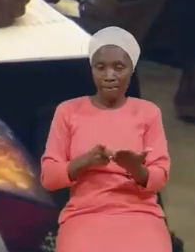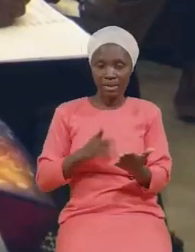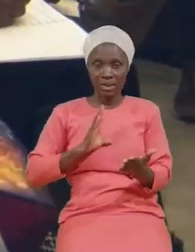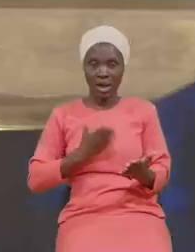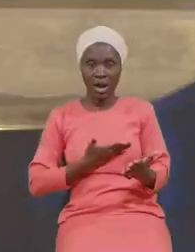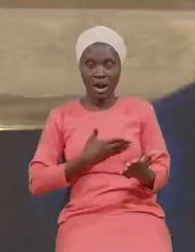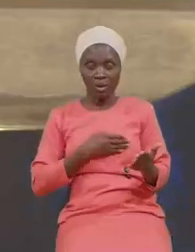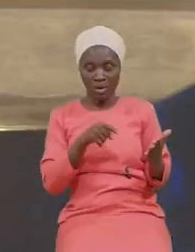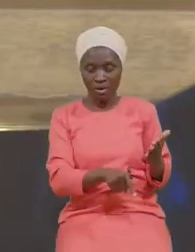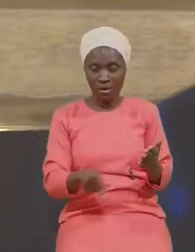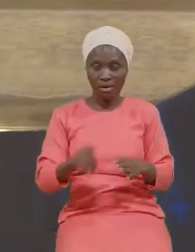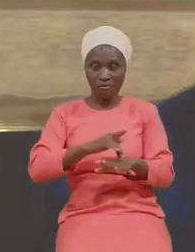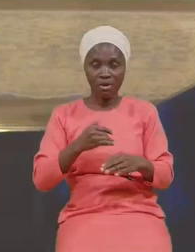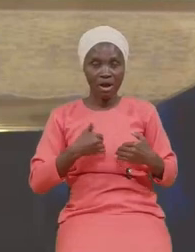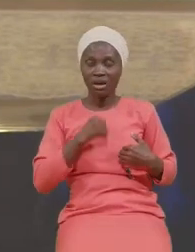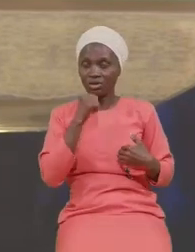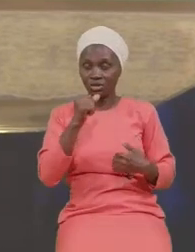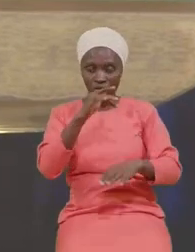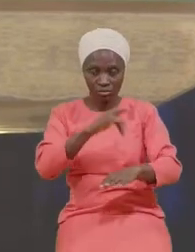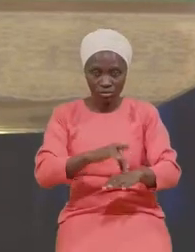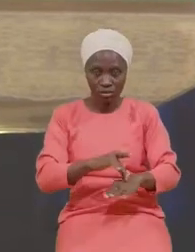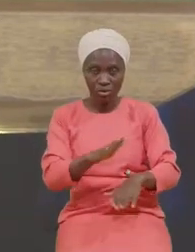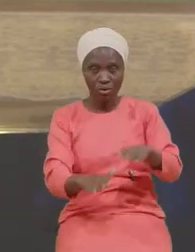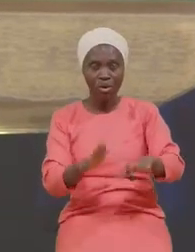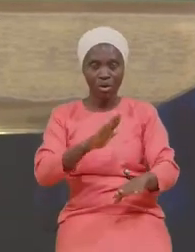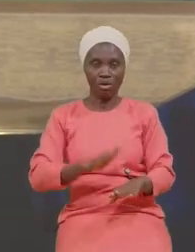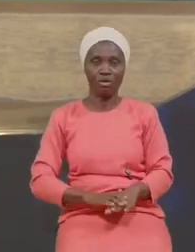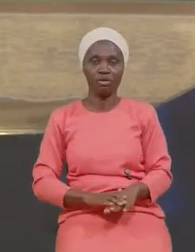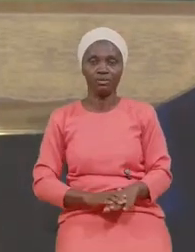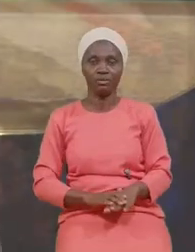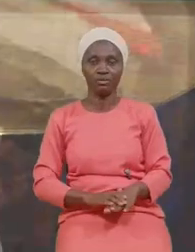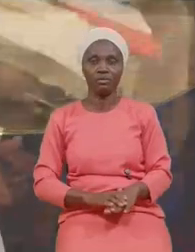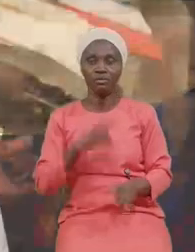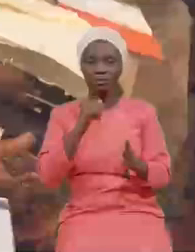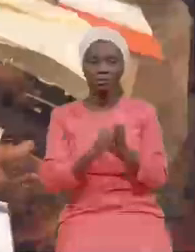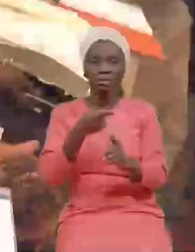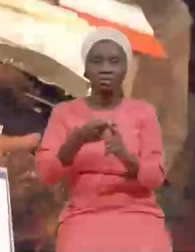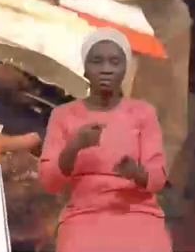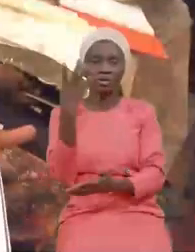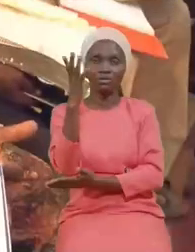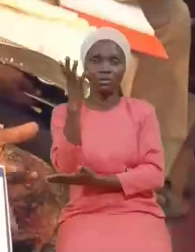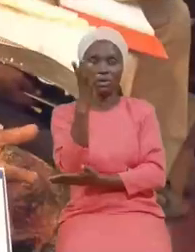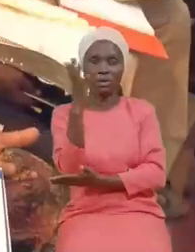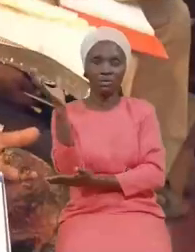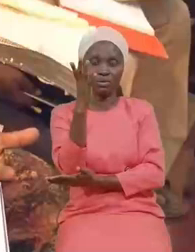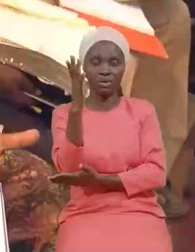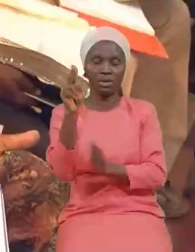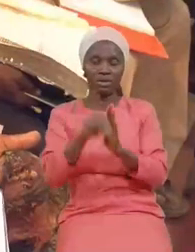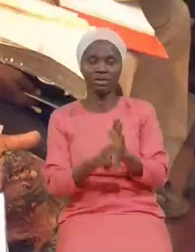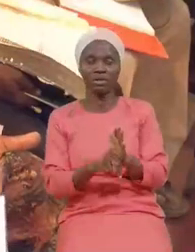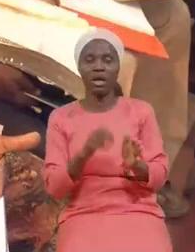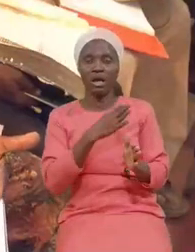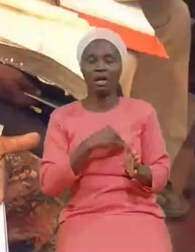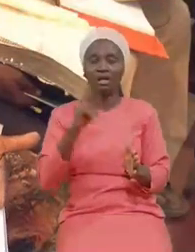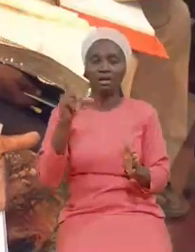n'ont pas fou alors versez 4 vous aurez pour territoire depuis le désert